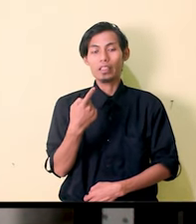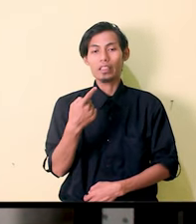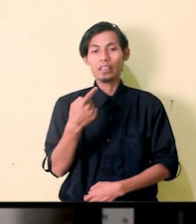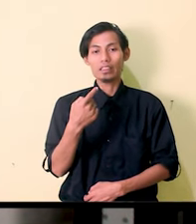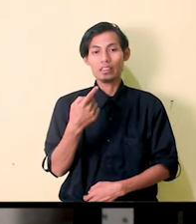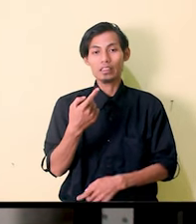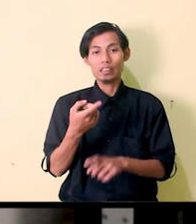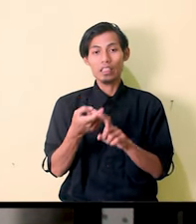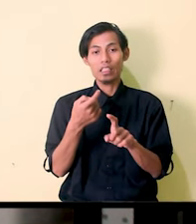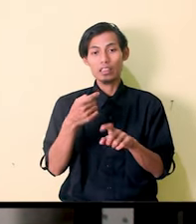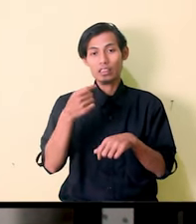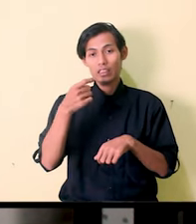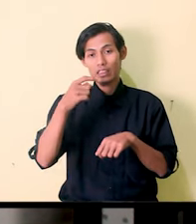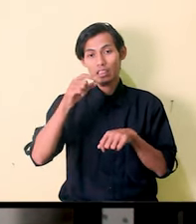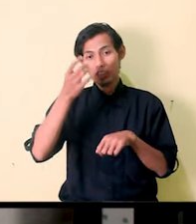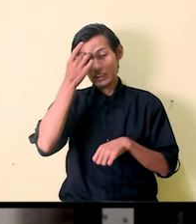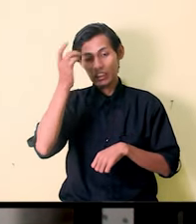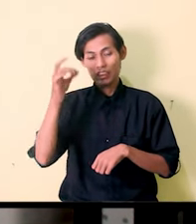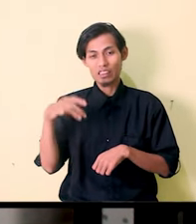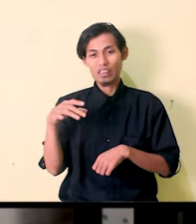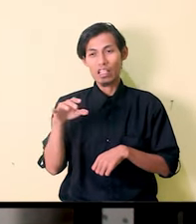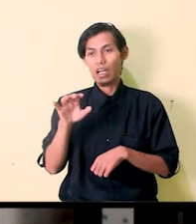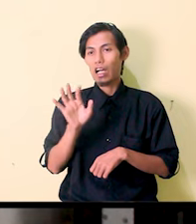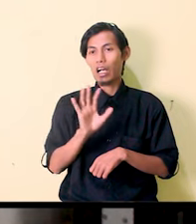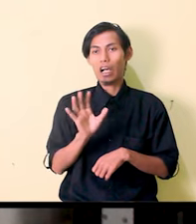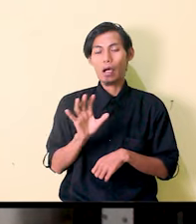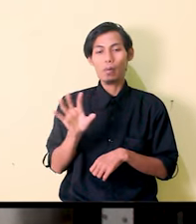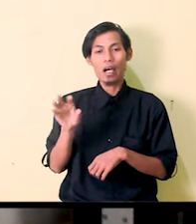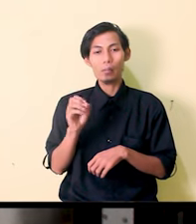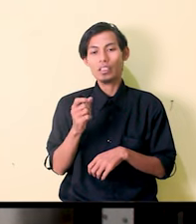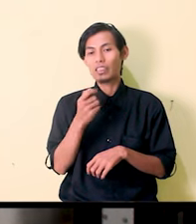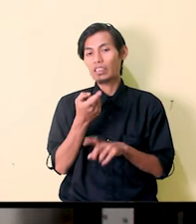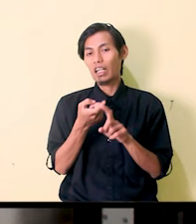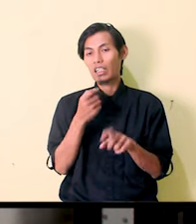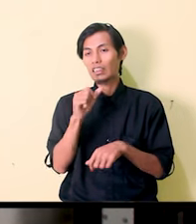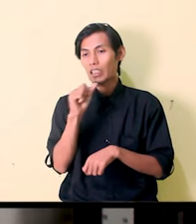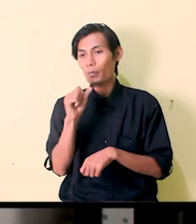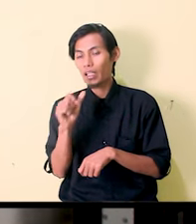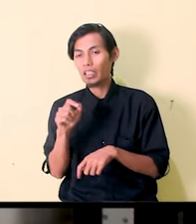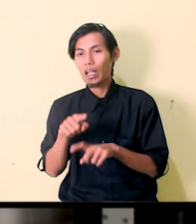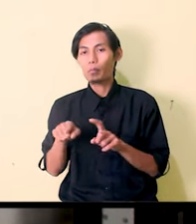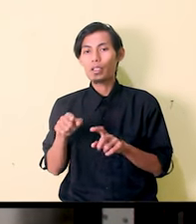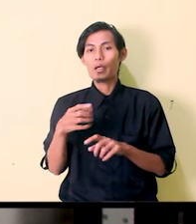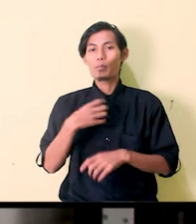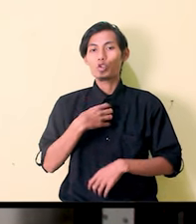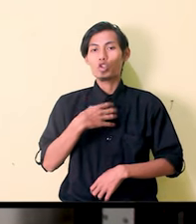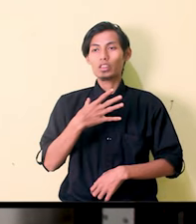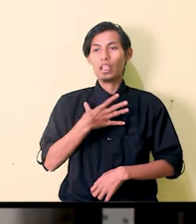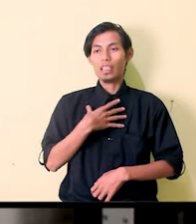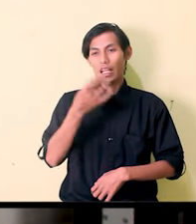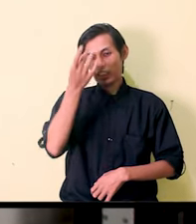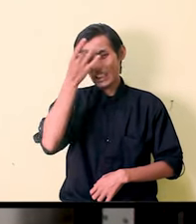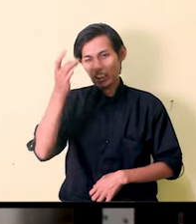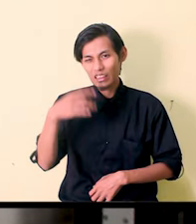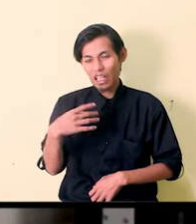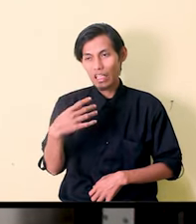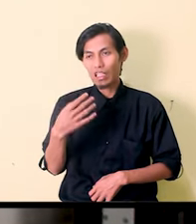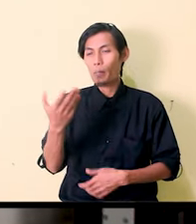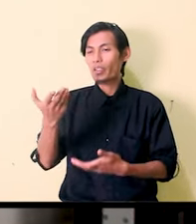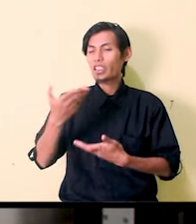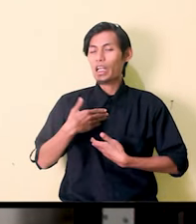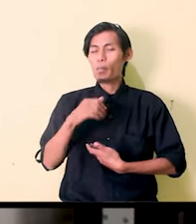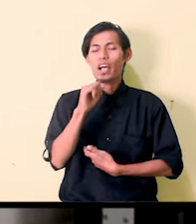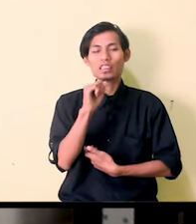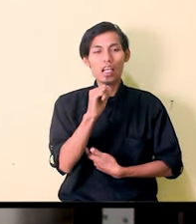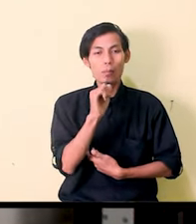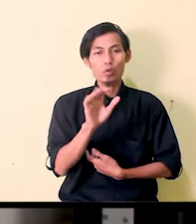menjak siapun ya Menurut kami adalah desa yang menerima siapun tanpa melihat latar belakangnya